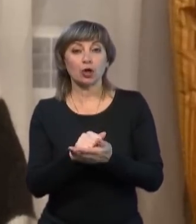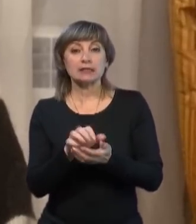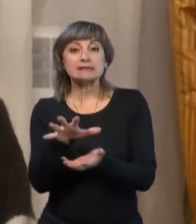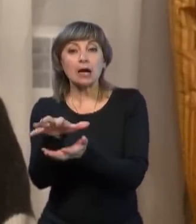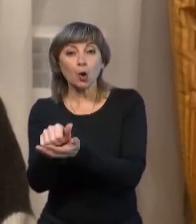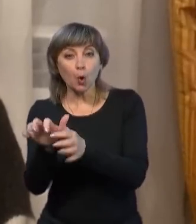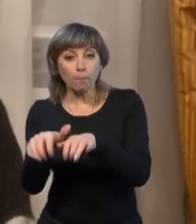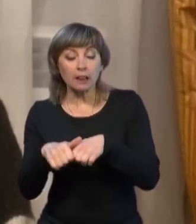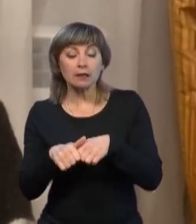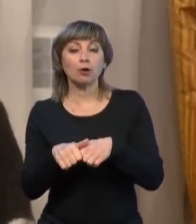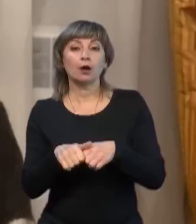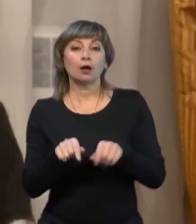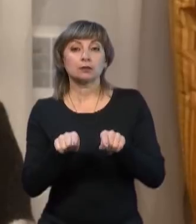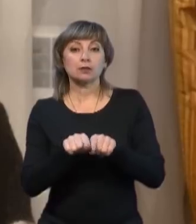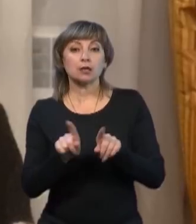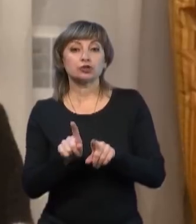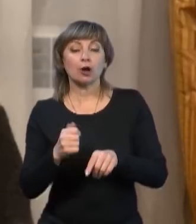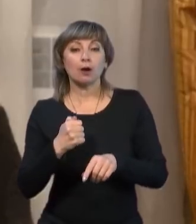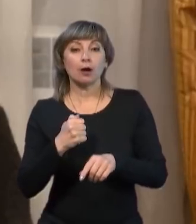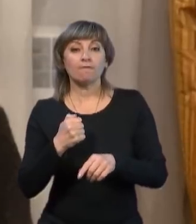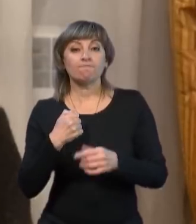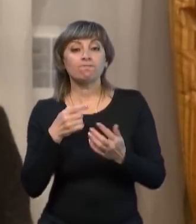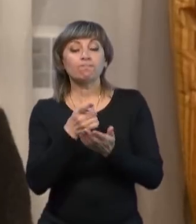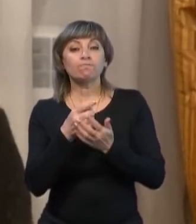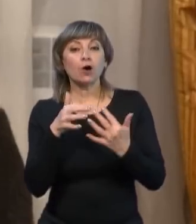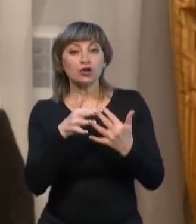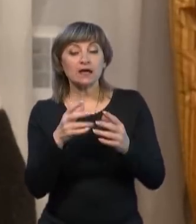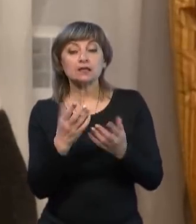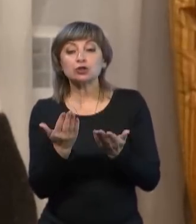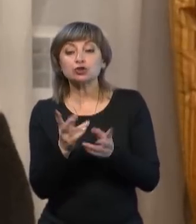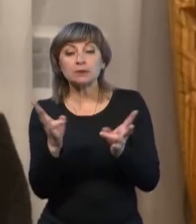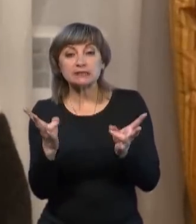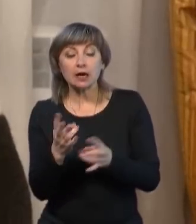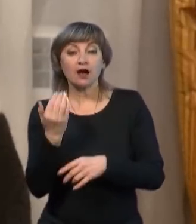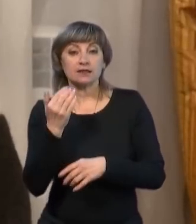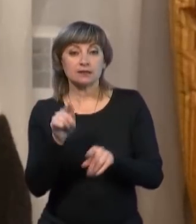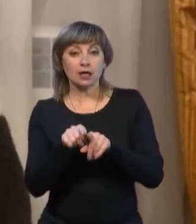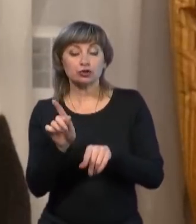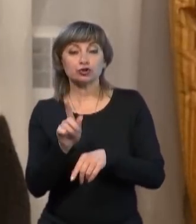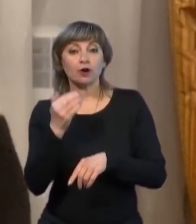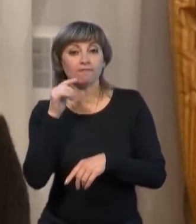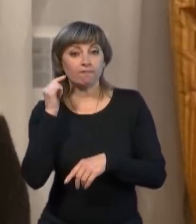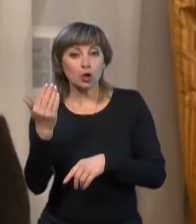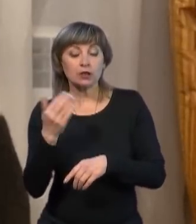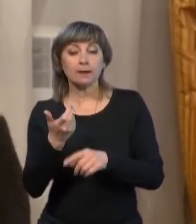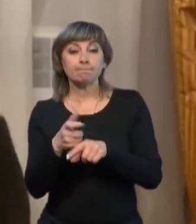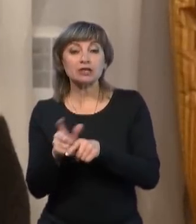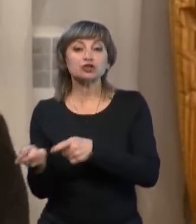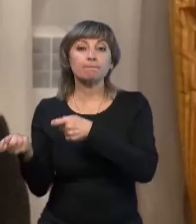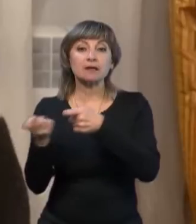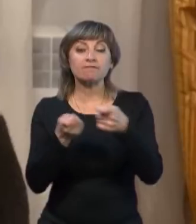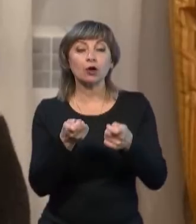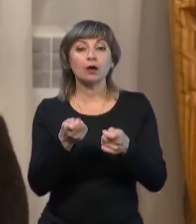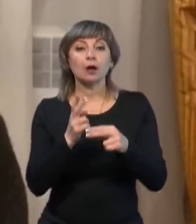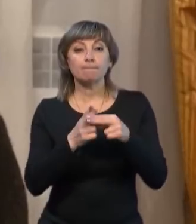От, так що, а воювати на чомусь треба. Так що вони постійно все більше і більше привозять